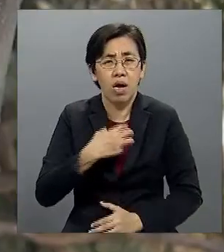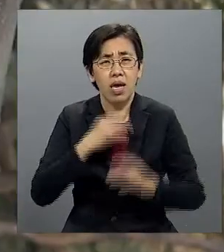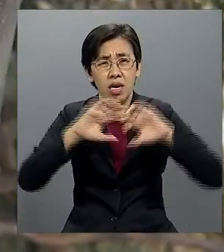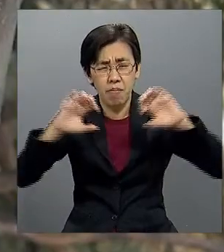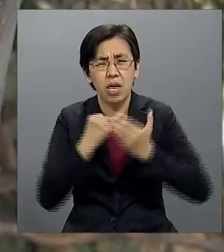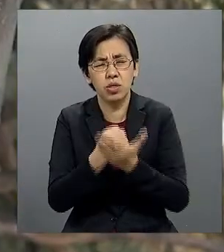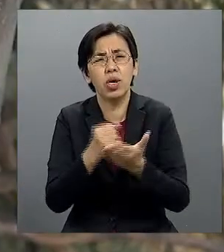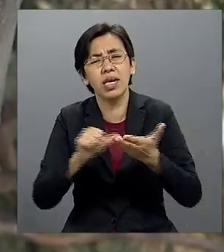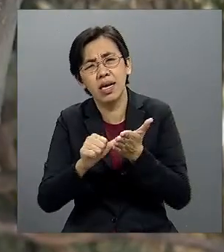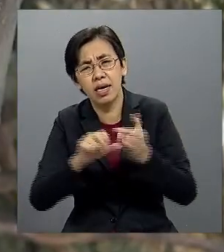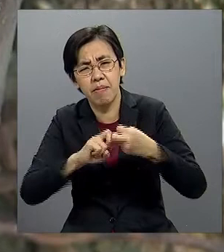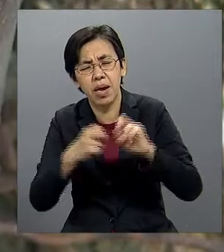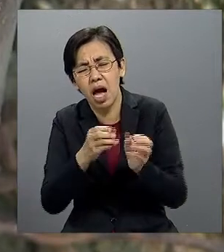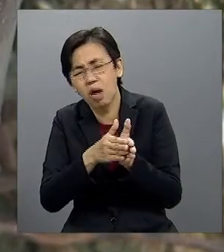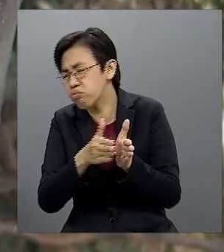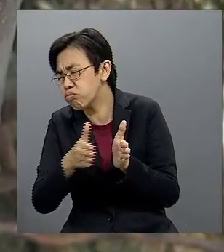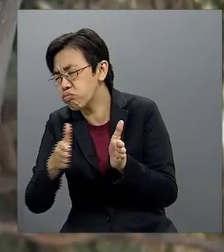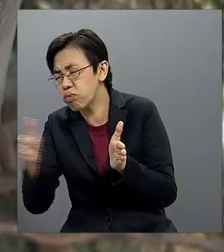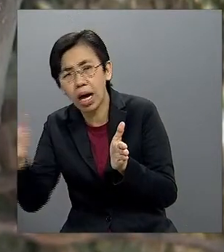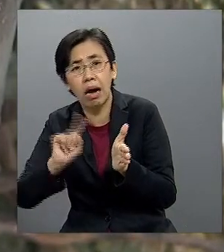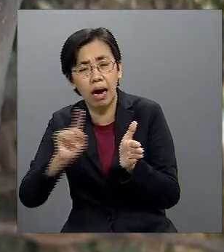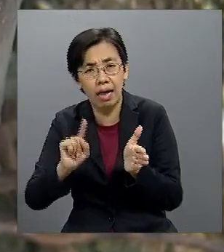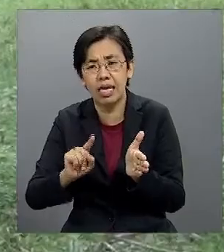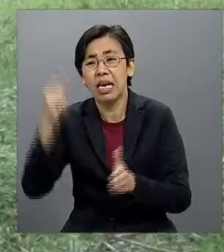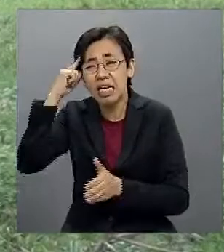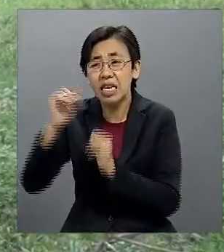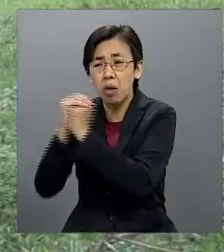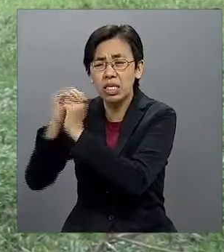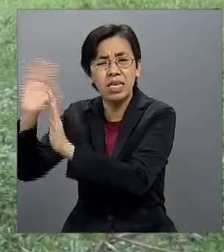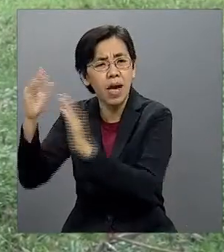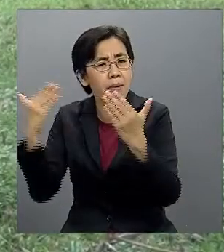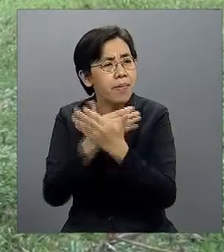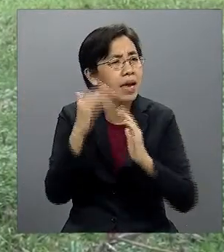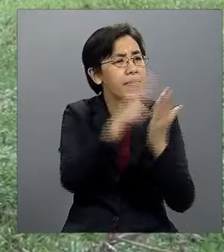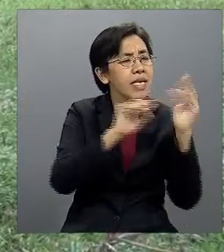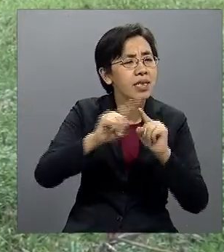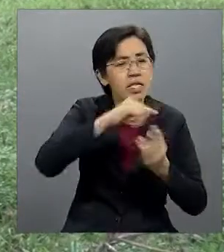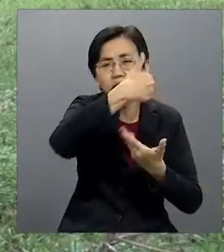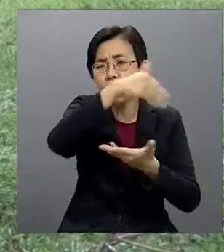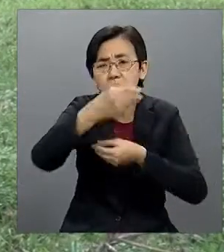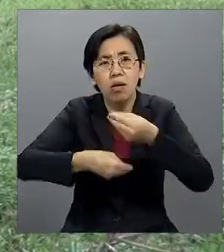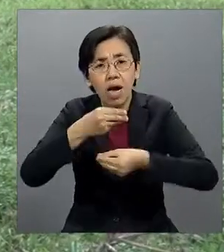ระยะยาวก็เฉพาะการหาตลาดใหม่รวมไปถึงการส่งเสริมการใช้อย่างในประเทศอย่างจริงจังครับ